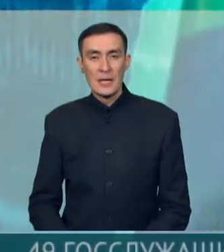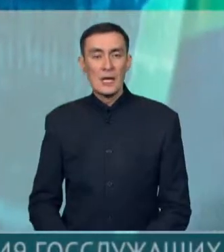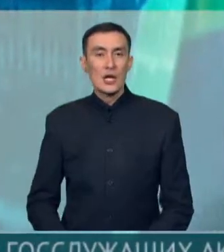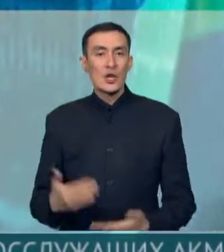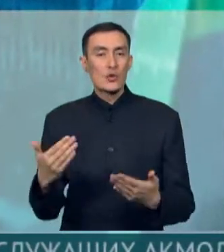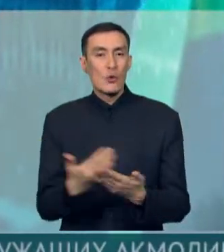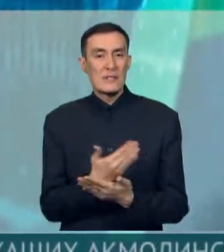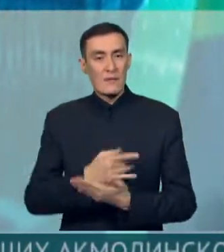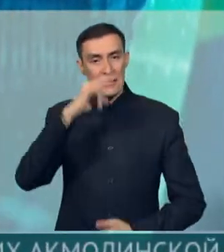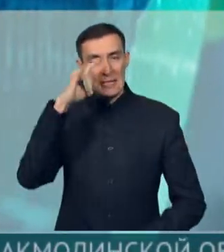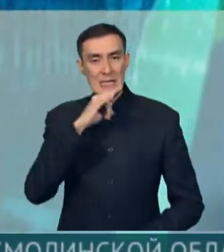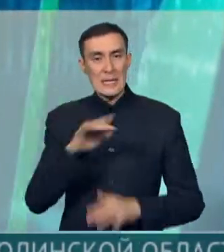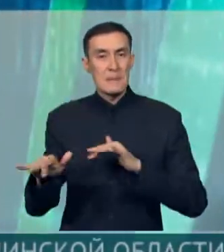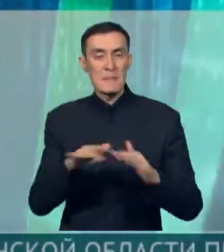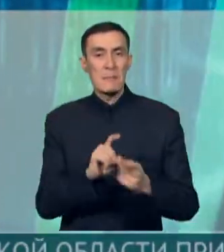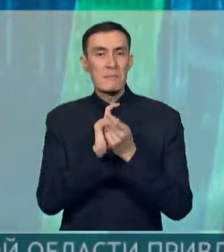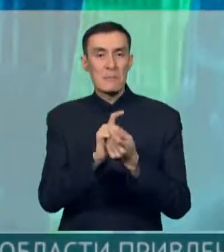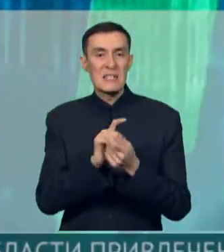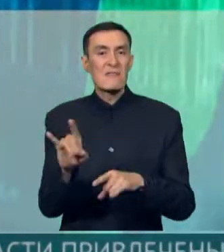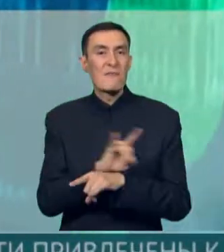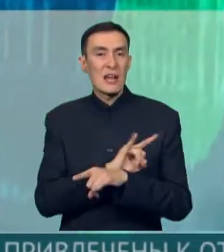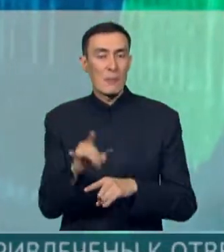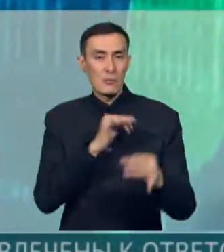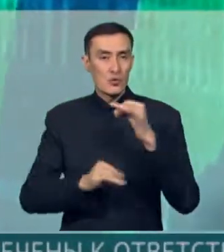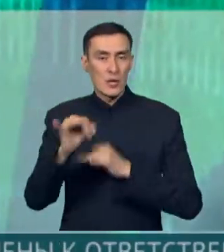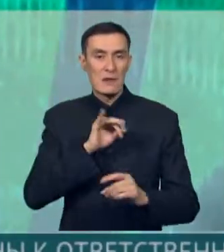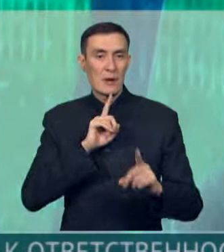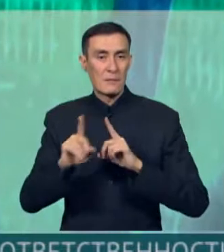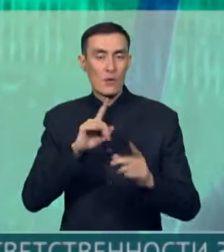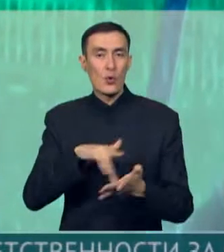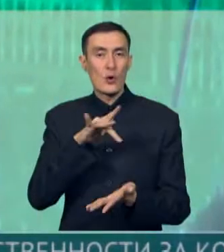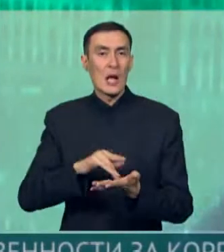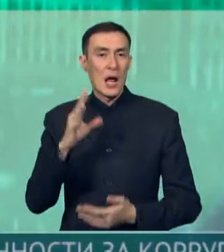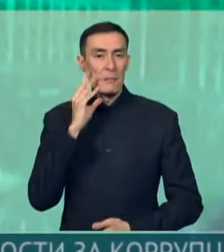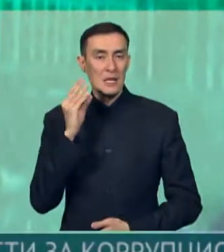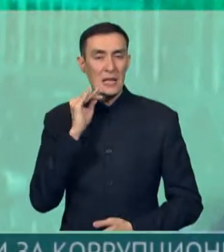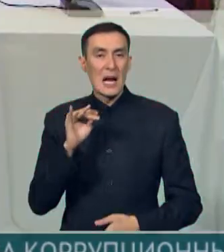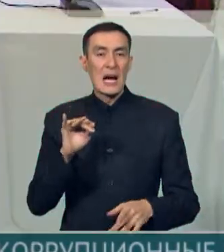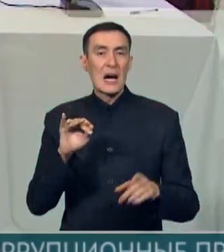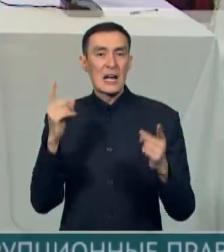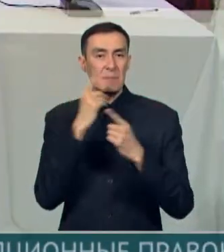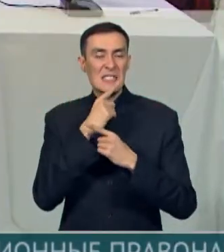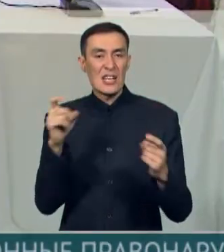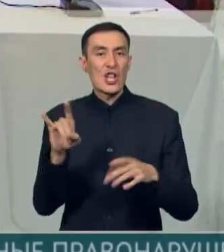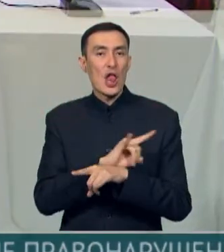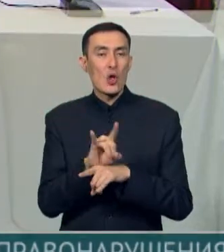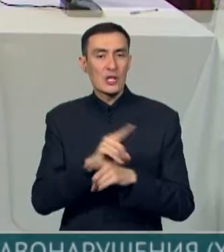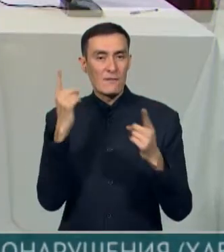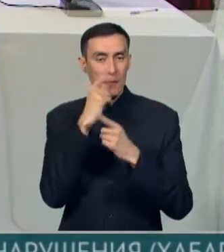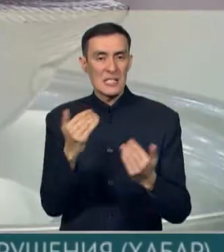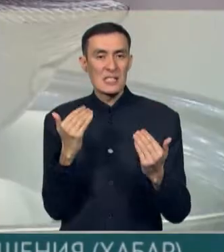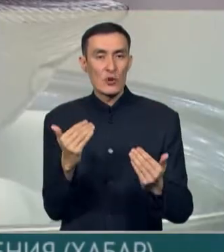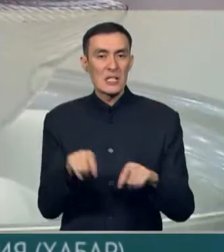И вновь к событиям в стране. Меры борьбы с фейками обсуждают участники круглого стола в Алматы. Для распространения ложной информации